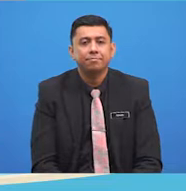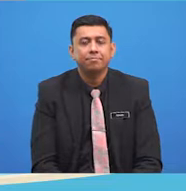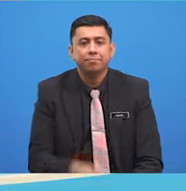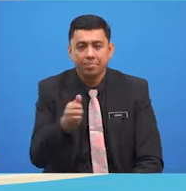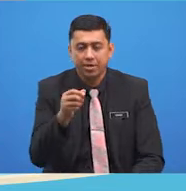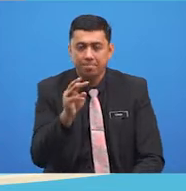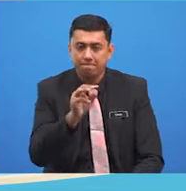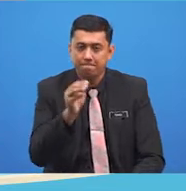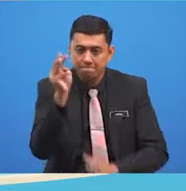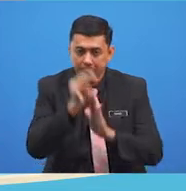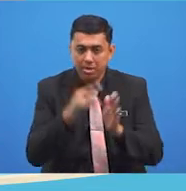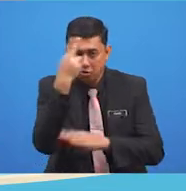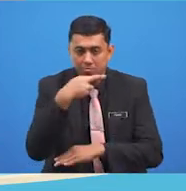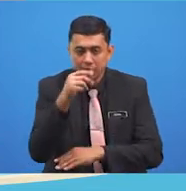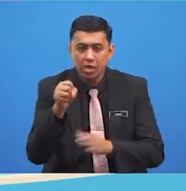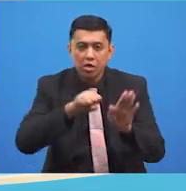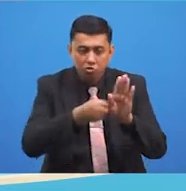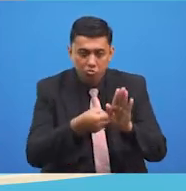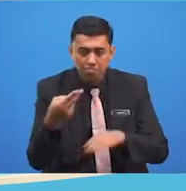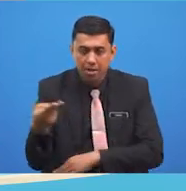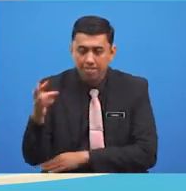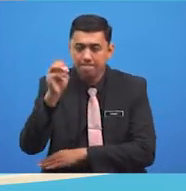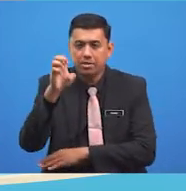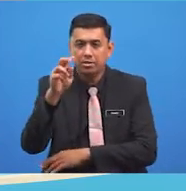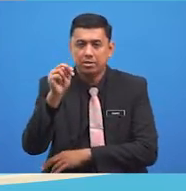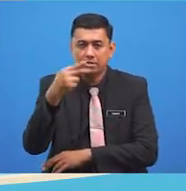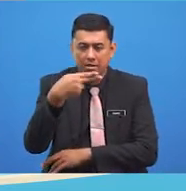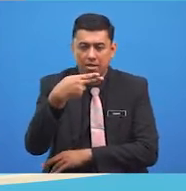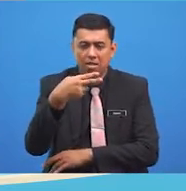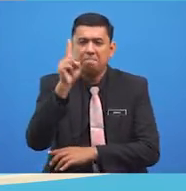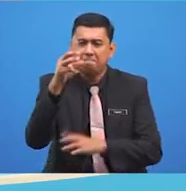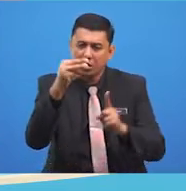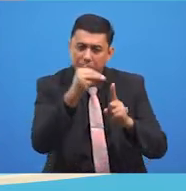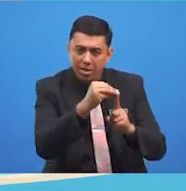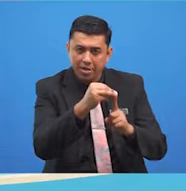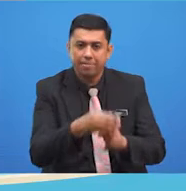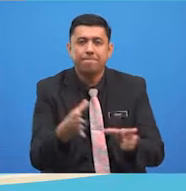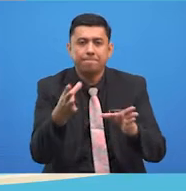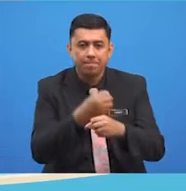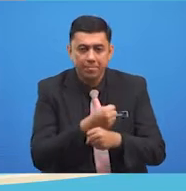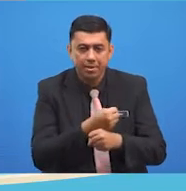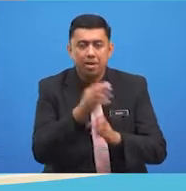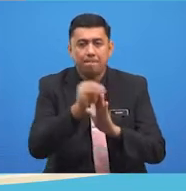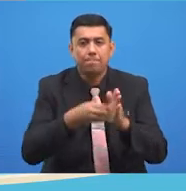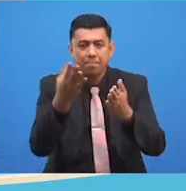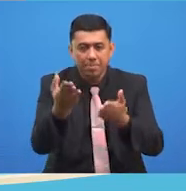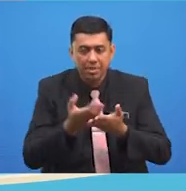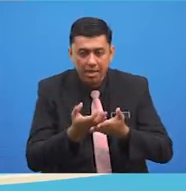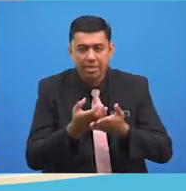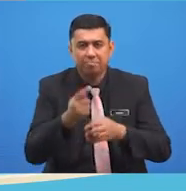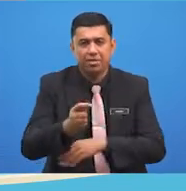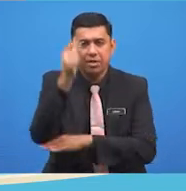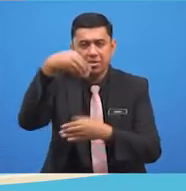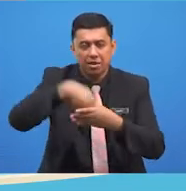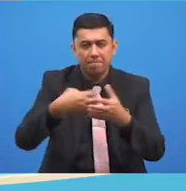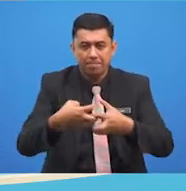Ia merupakan sumber bahan mentah, fakta, satu markah. Mendapat permintaan tinggi dalam